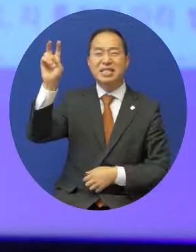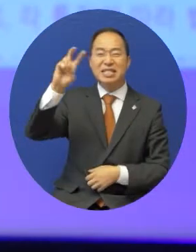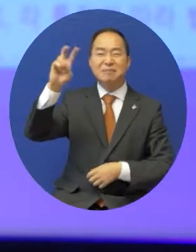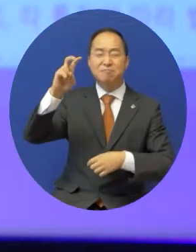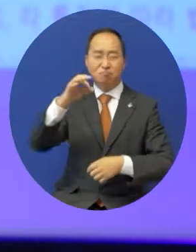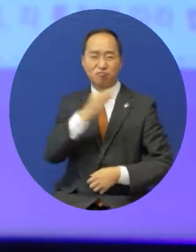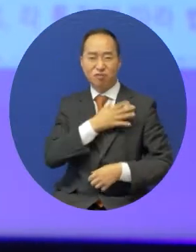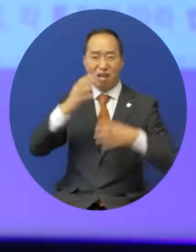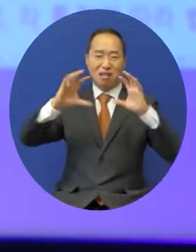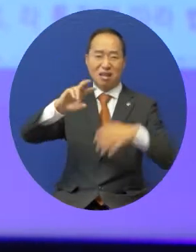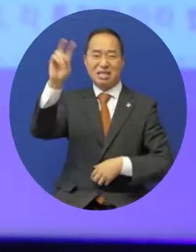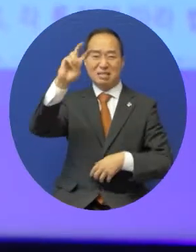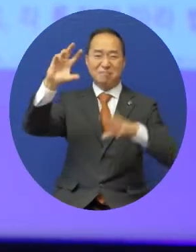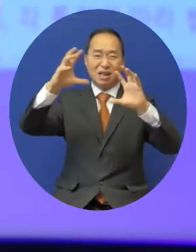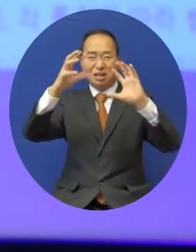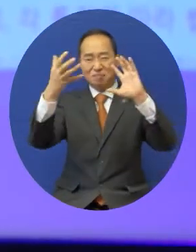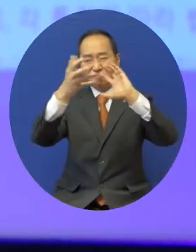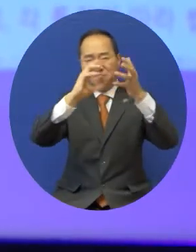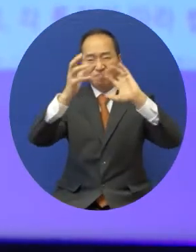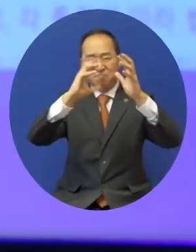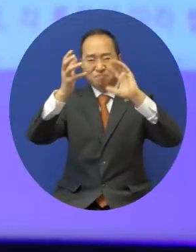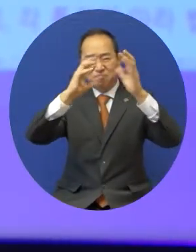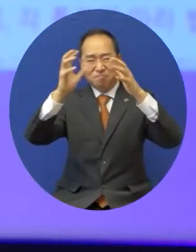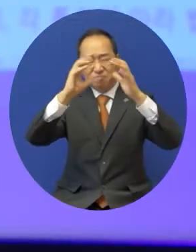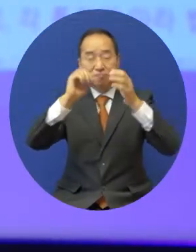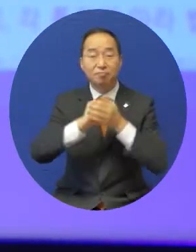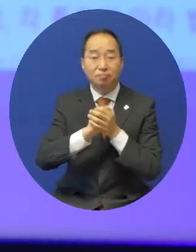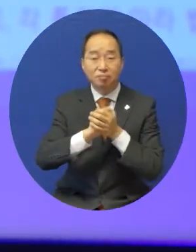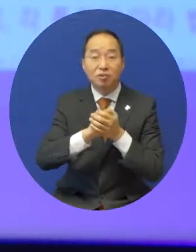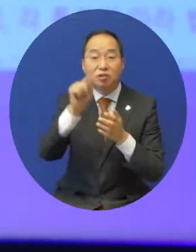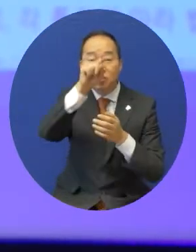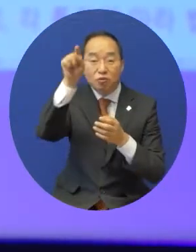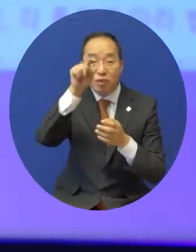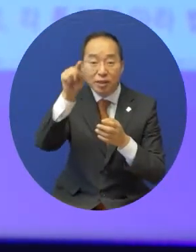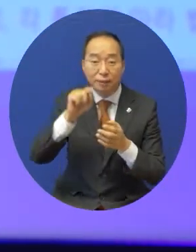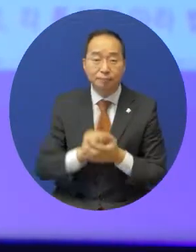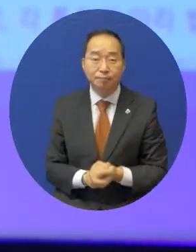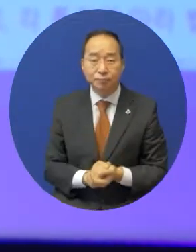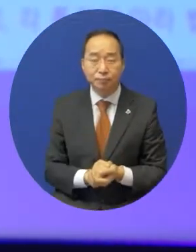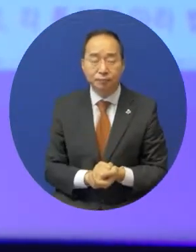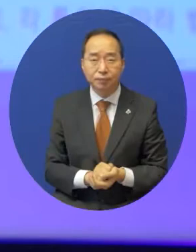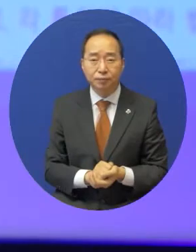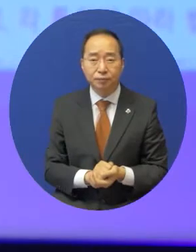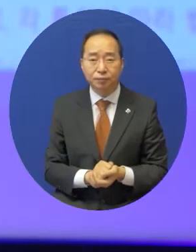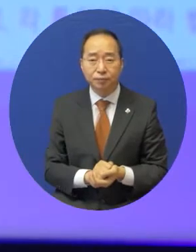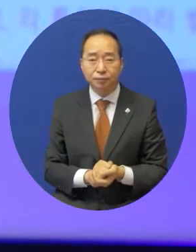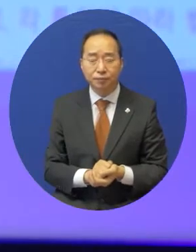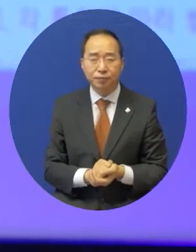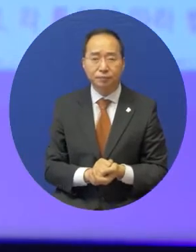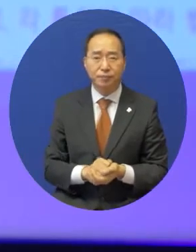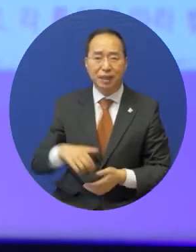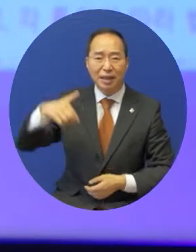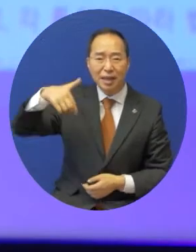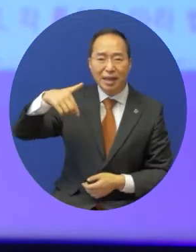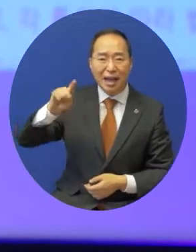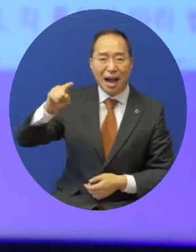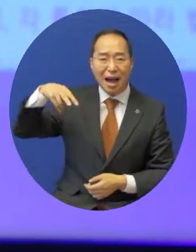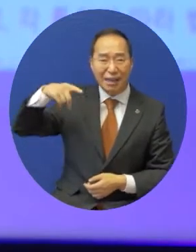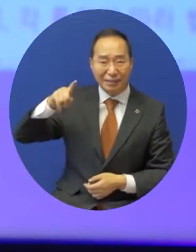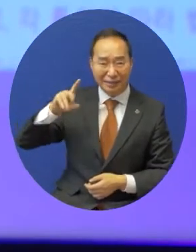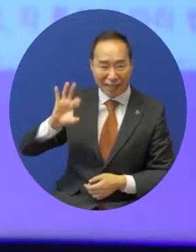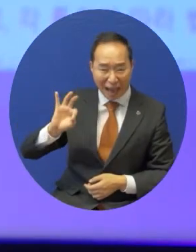국가들이 모여가지고 많이 논의를 했죠. 그중에서 좀더 제너럴한 그런 용어가